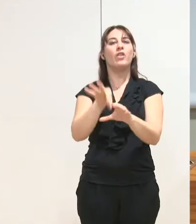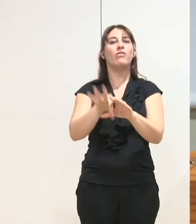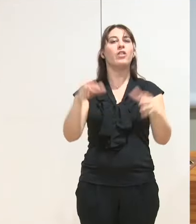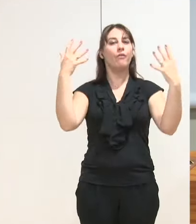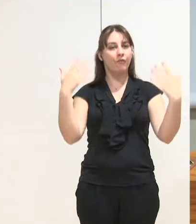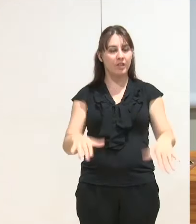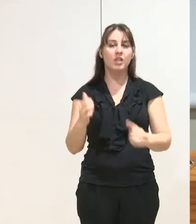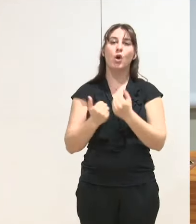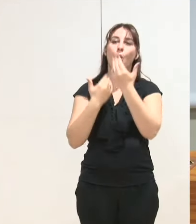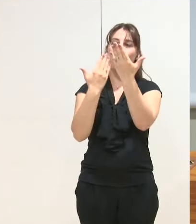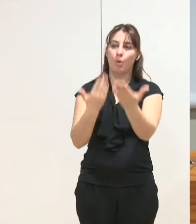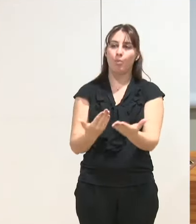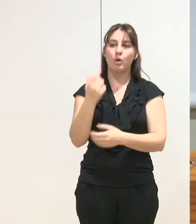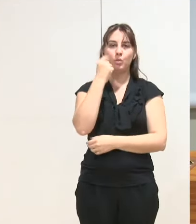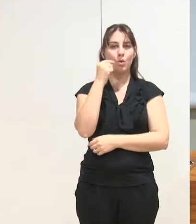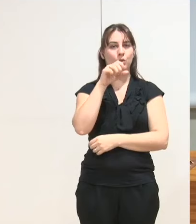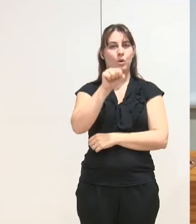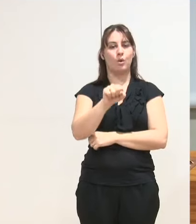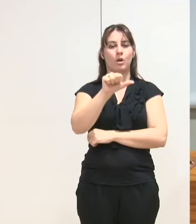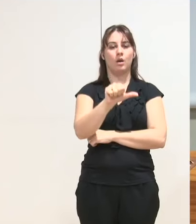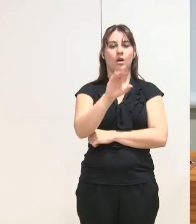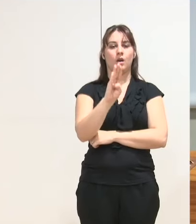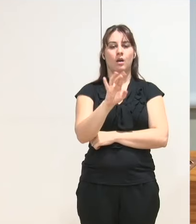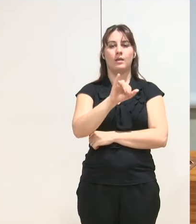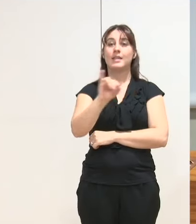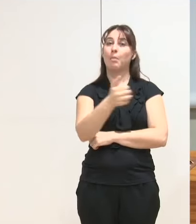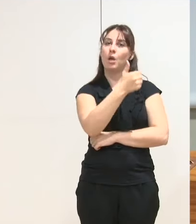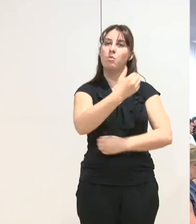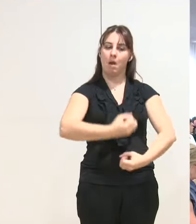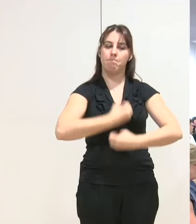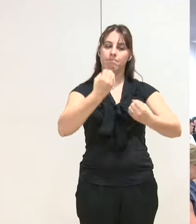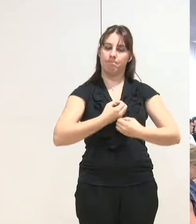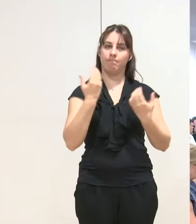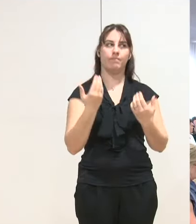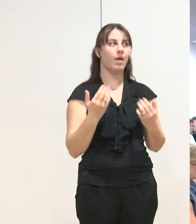je propose de redonner la parole à Monsieur Hakim Sabri qui a quelque chose à nous